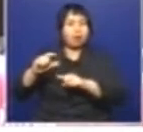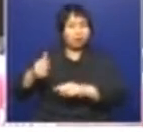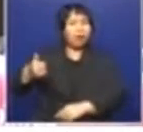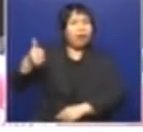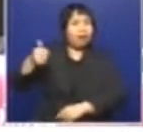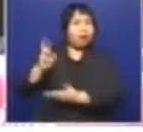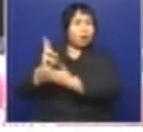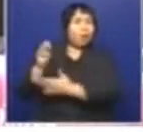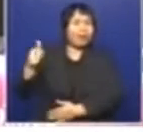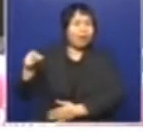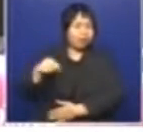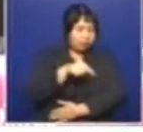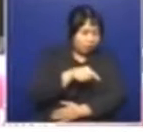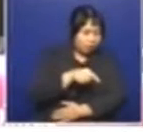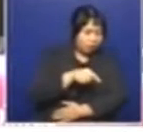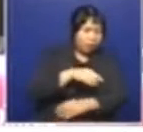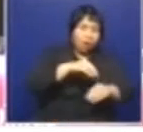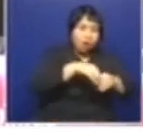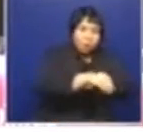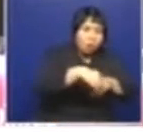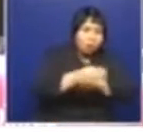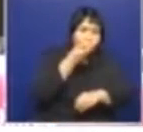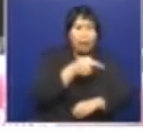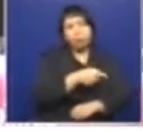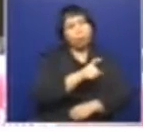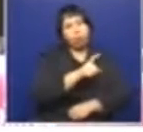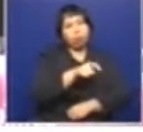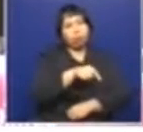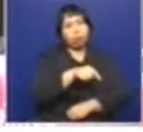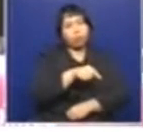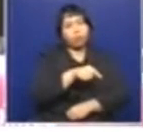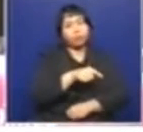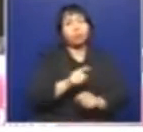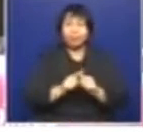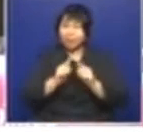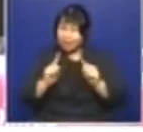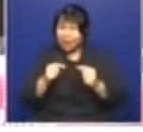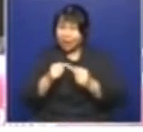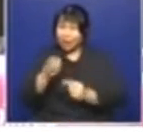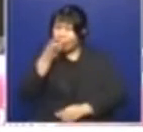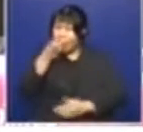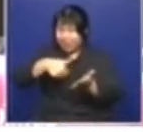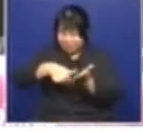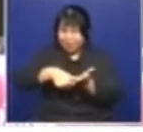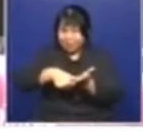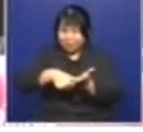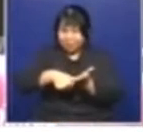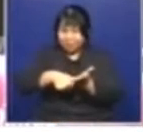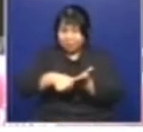ไปหมดแต่นักมวยจริงๆคือชาวนานี่ตายแต่ตอนยุคจำนำข้าวไม่ต้องเอาแช